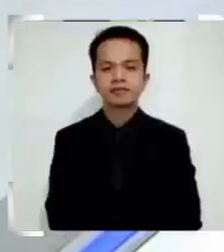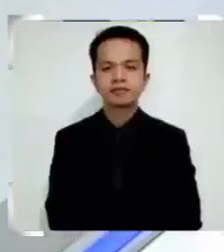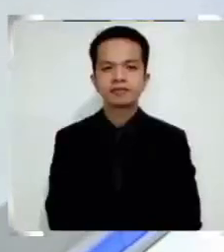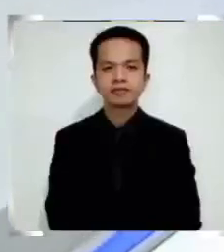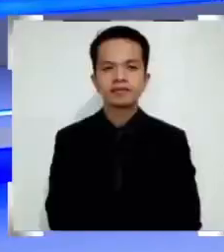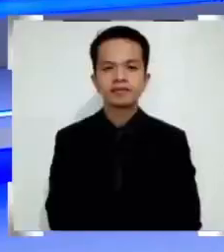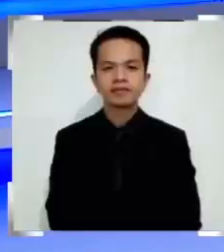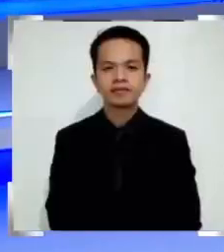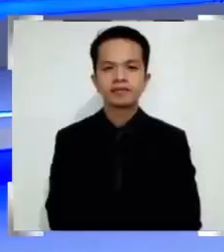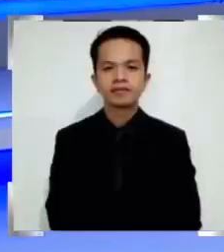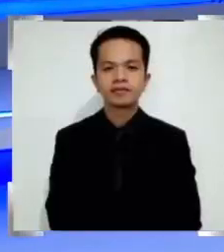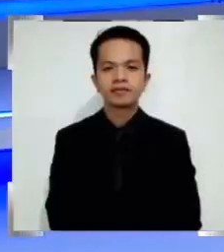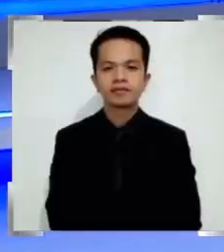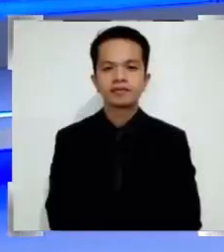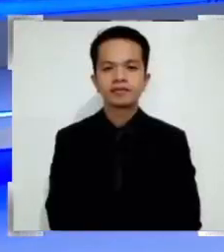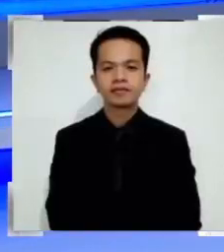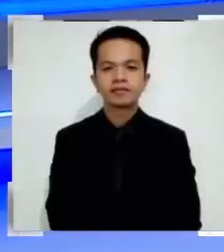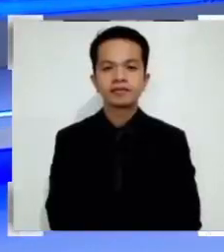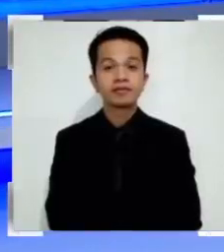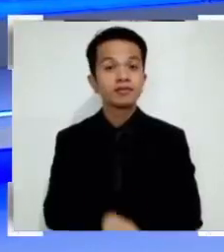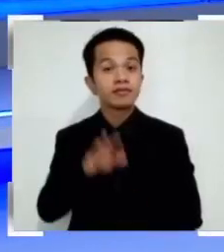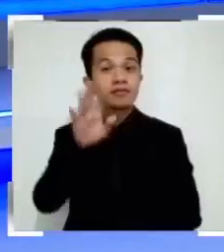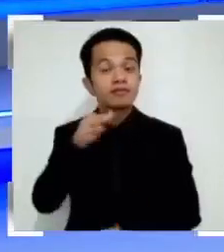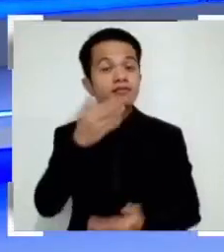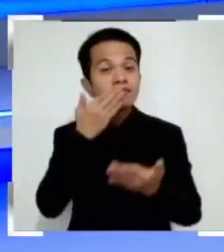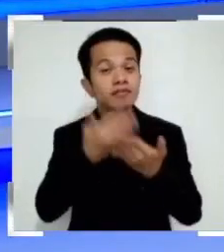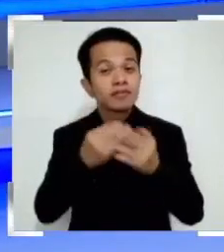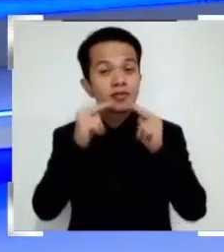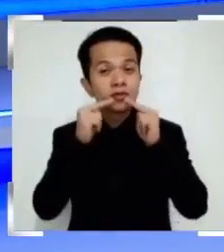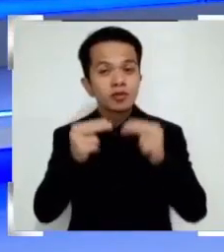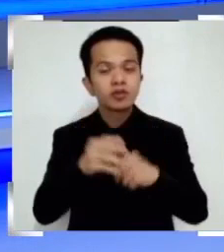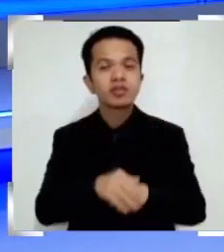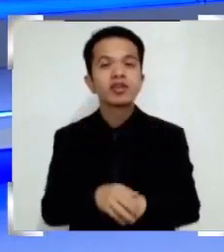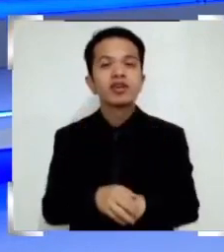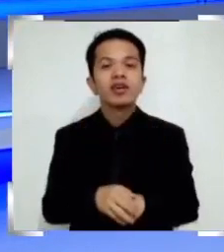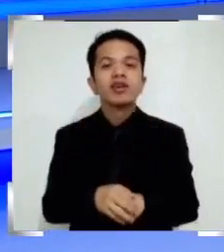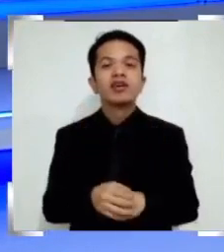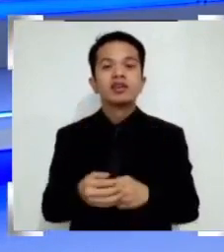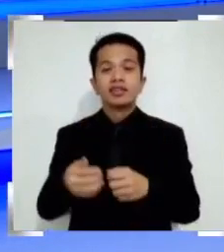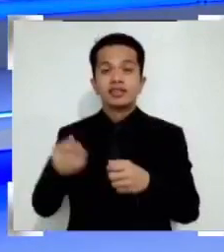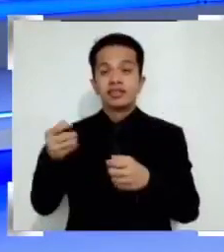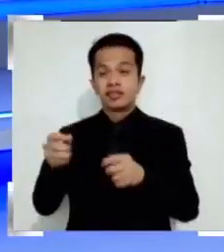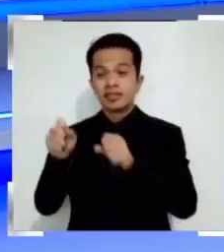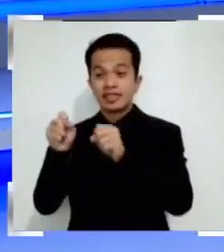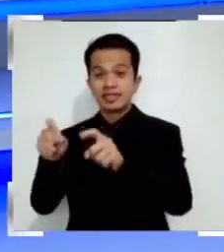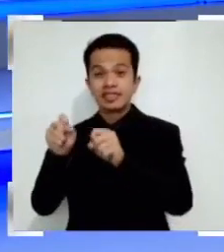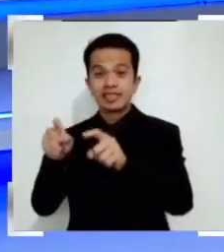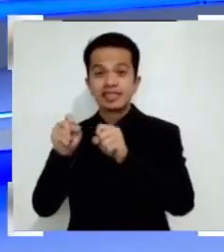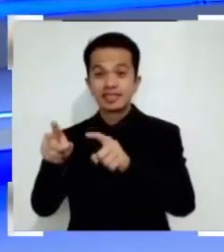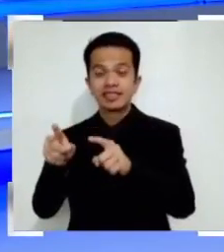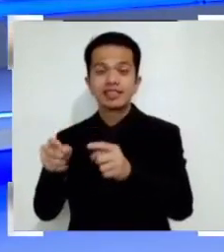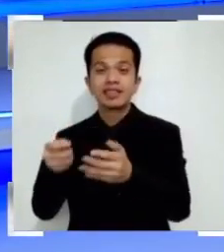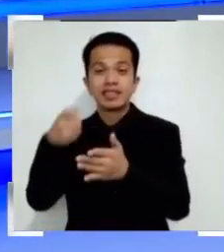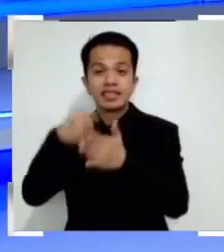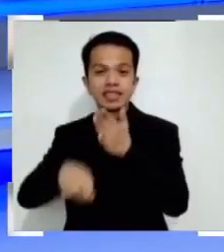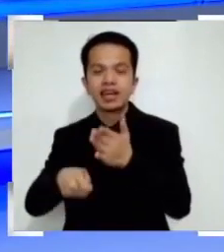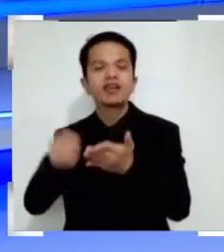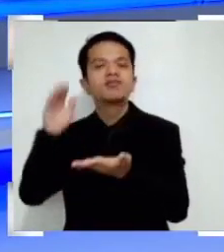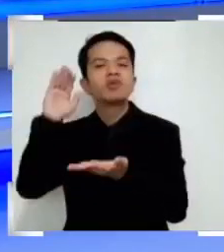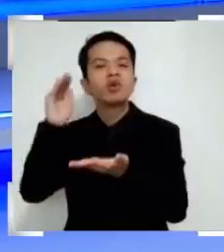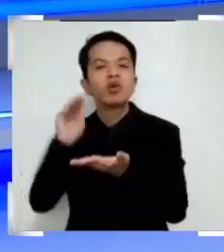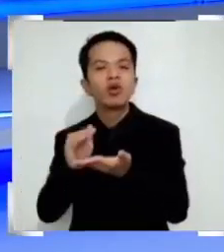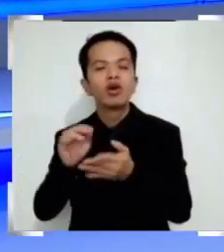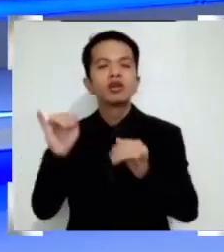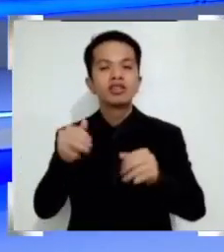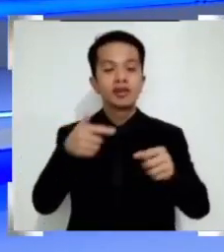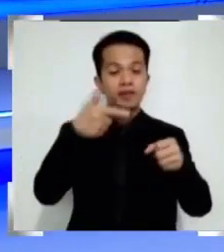Double good news naman! Hindi na muna tataas ang presyo ng ilang pangunahing bilihin at inaasahang i-rollback naman ang presyo ng petrolyo sa susunod